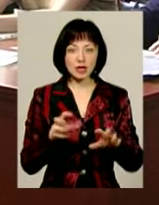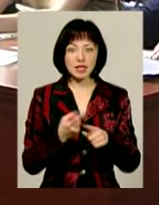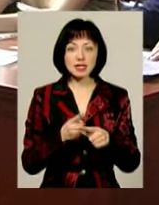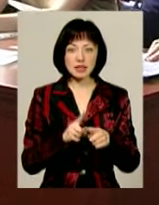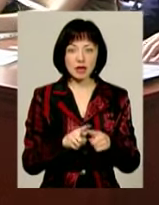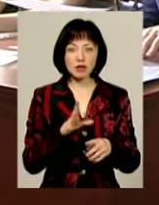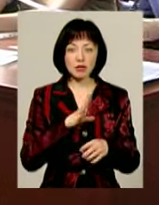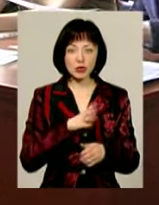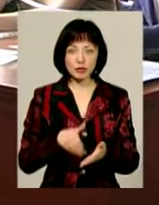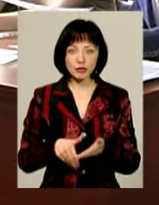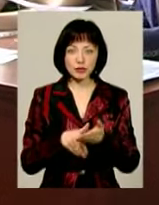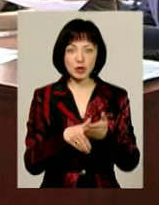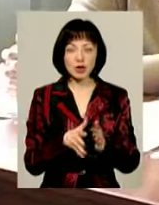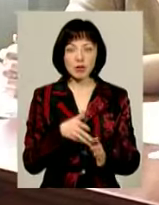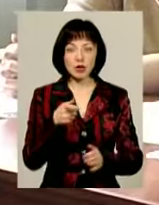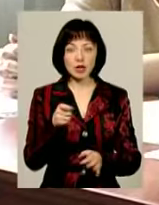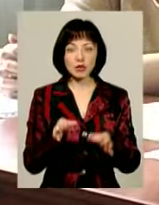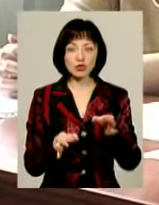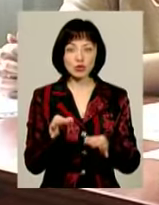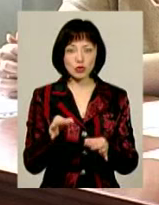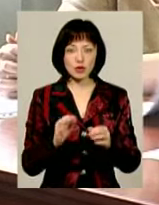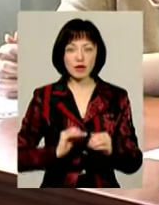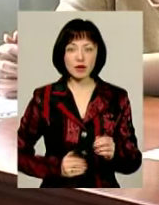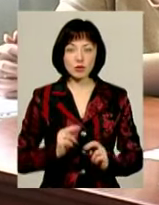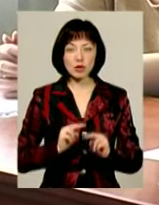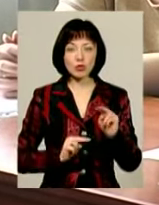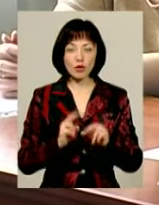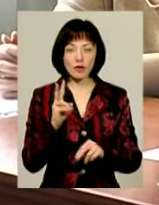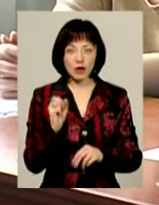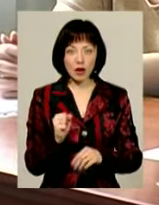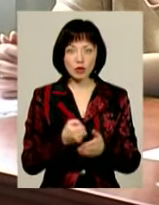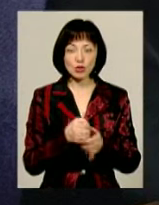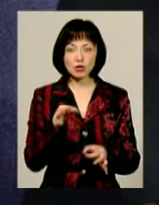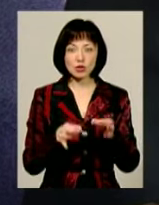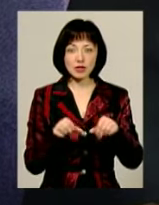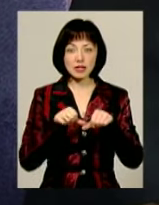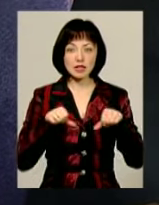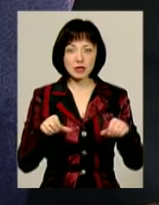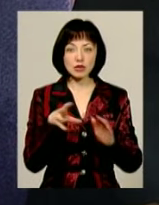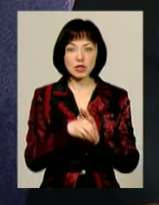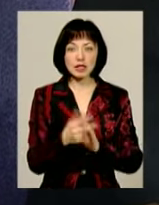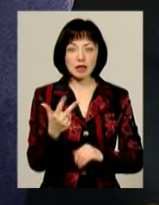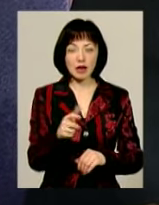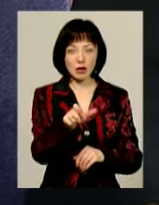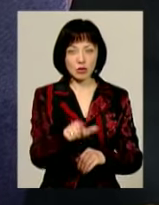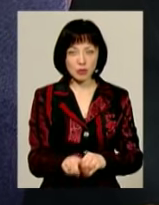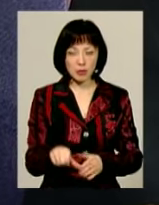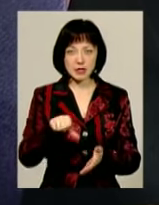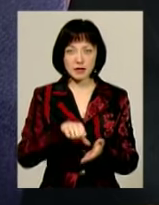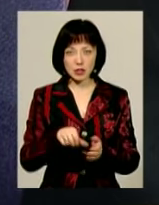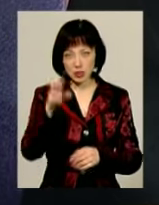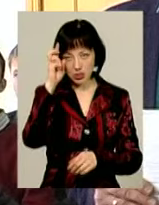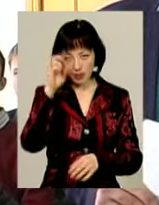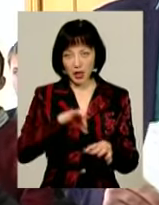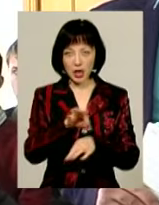і стало поштовхом, аби подати до суду на забудовника. Варто зазначити, до судового засідання долучилась третя особа – представник